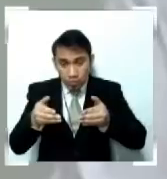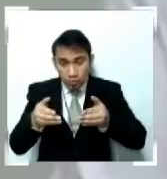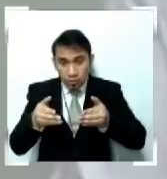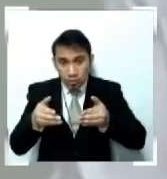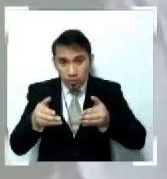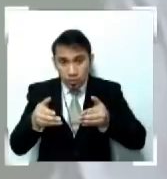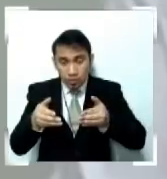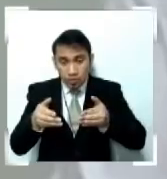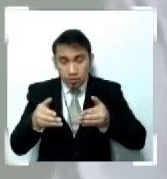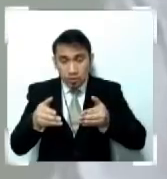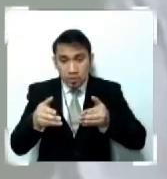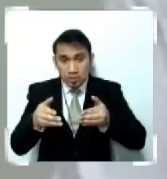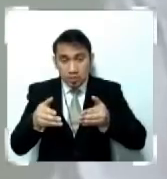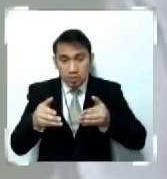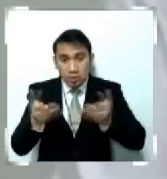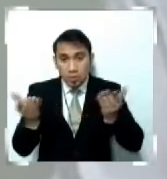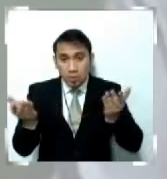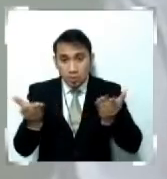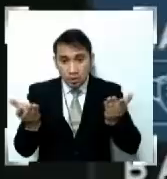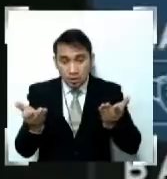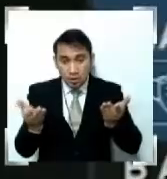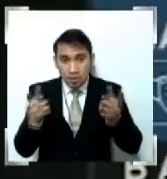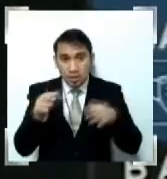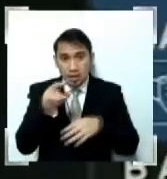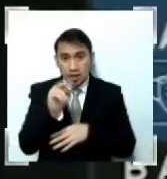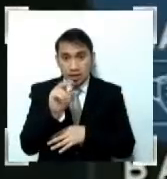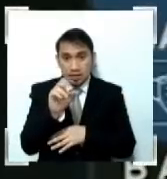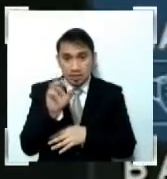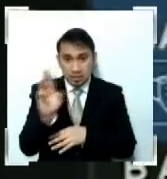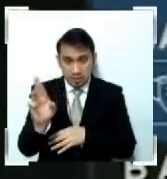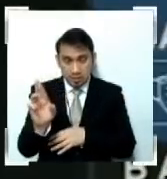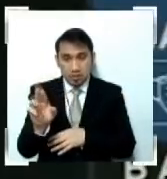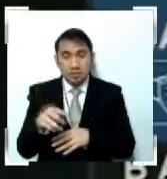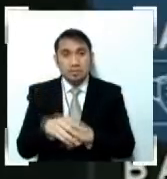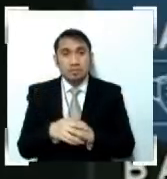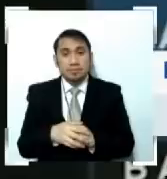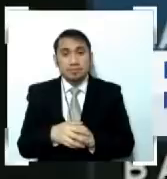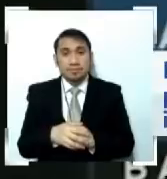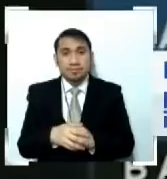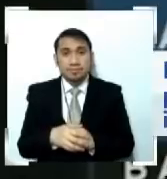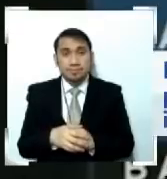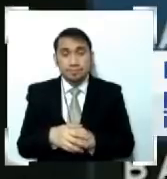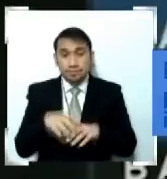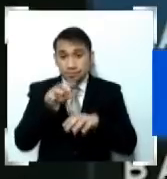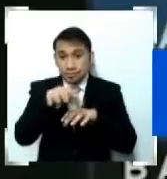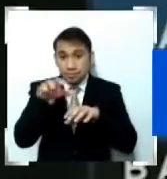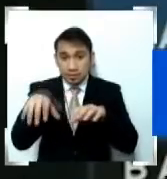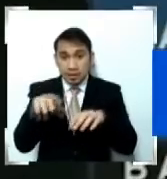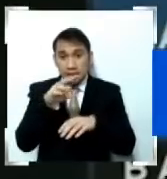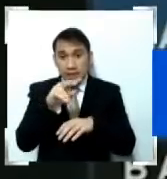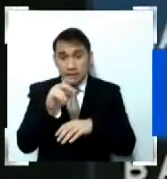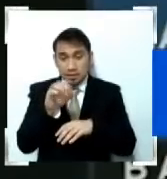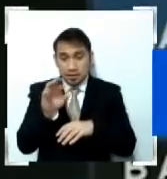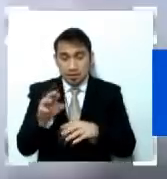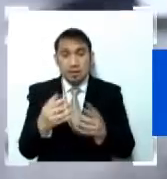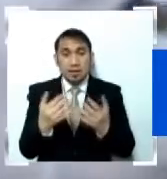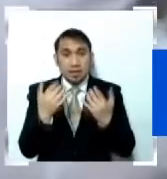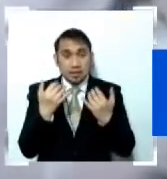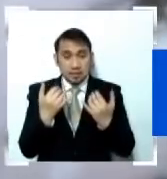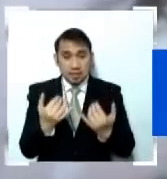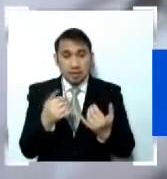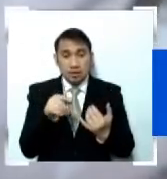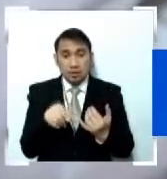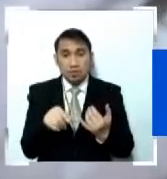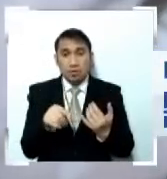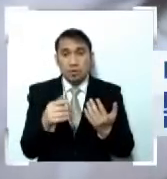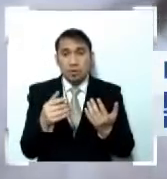50 to 60%, naka-concentrate yan sa NCR Plus. May kinalaman lang po yan doon sa katotohanan ng majority of the cases ay nasa